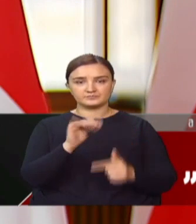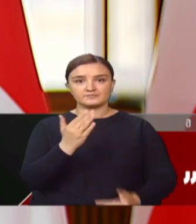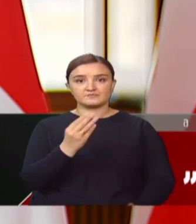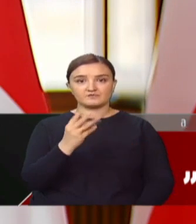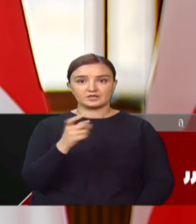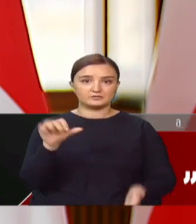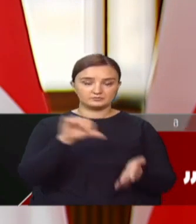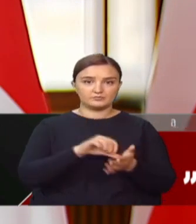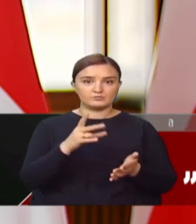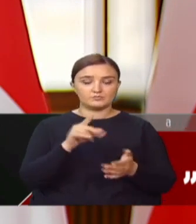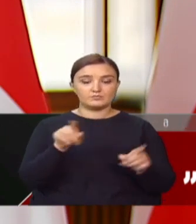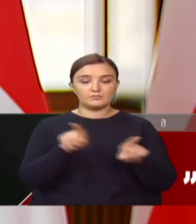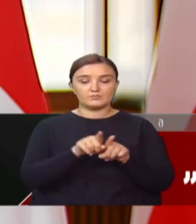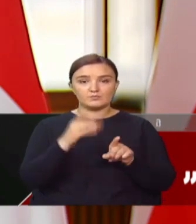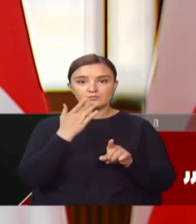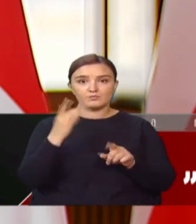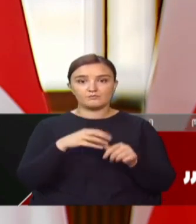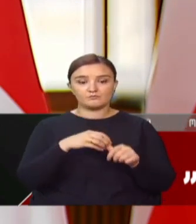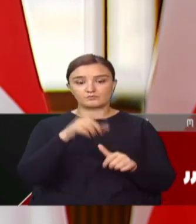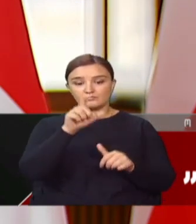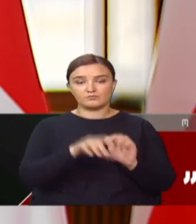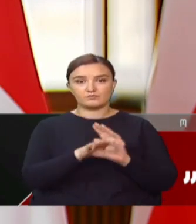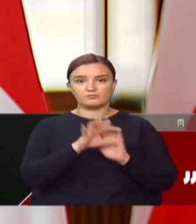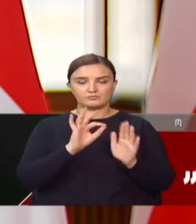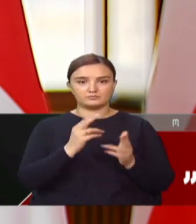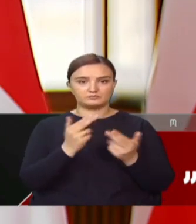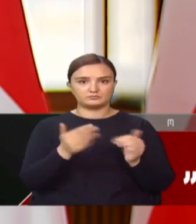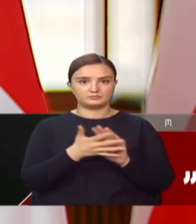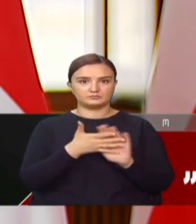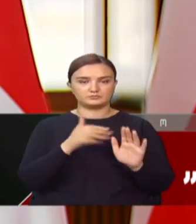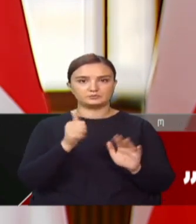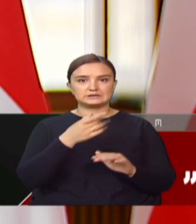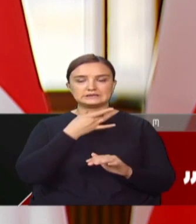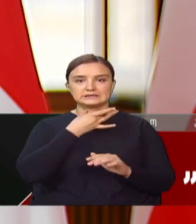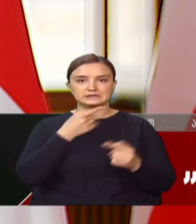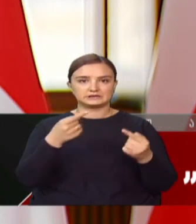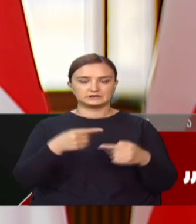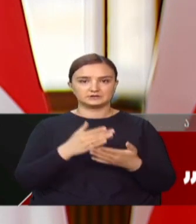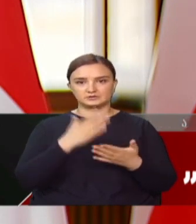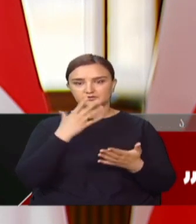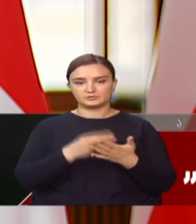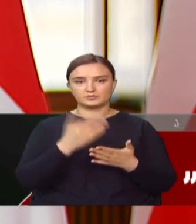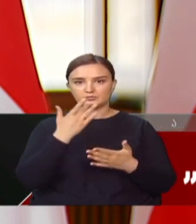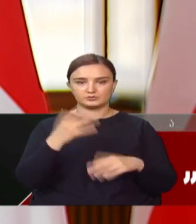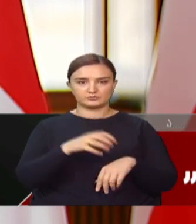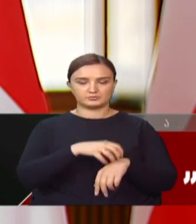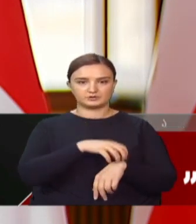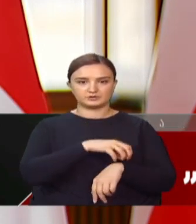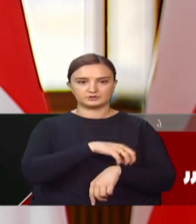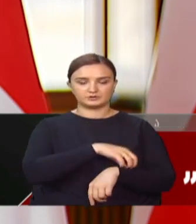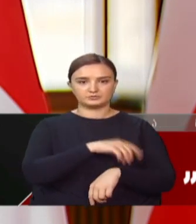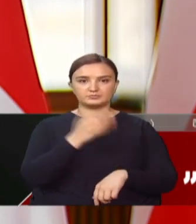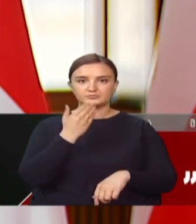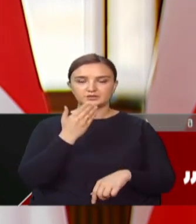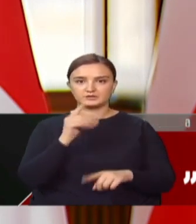როდესაც ასეთ ეგრეთ წოდებულ პოლიტიკოს ლიდერად ირჩევ ხო გასაგებია როგორი კრიზისი გაქვს საკუთარ პოლიტიკურ პარტიაში